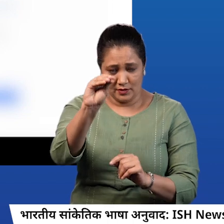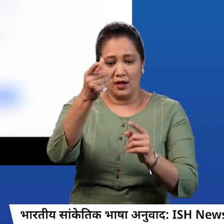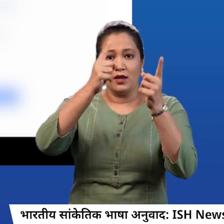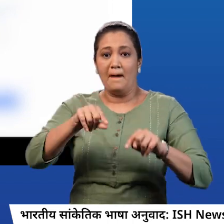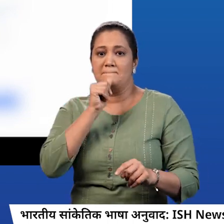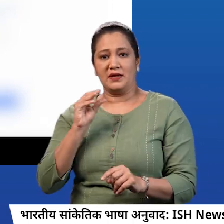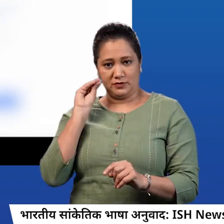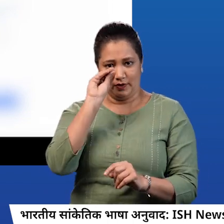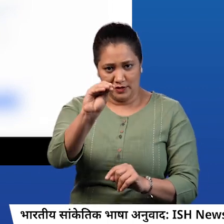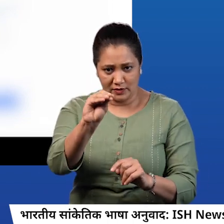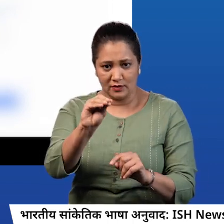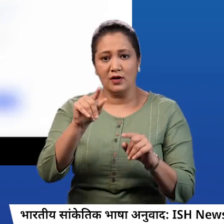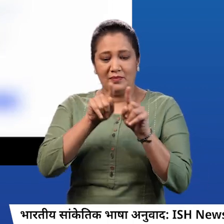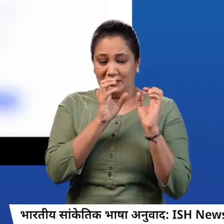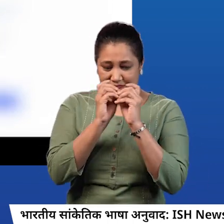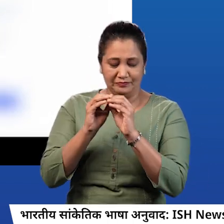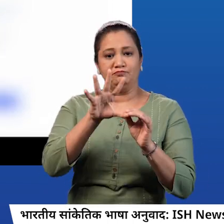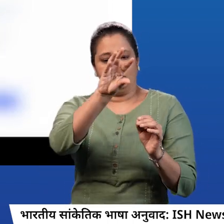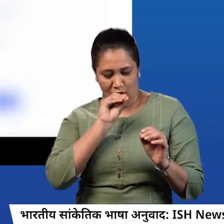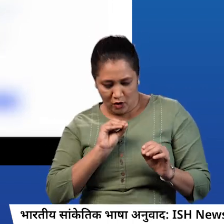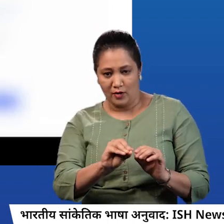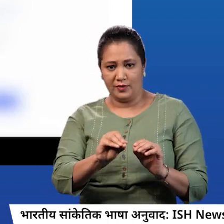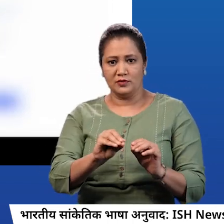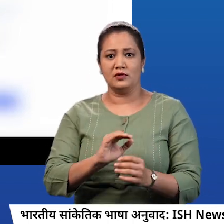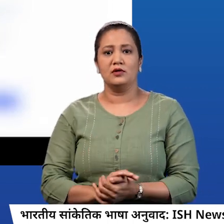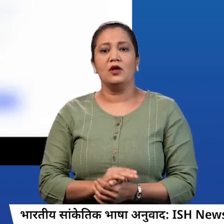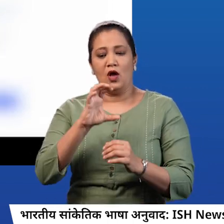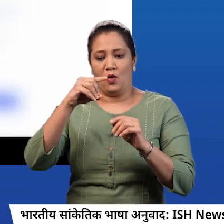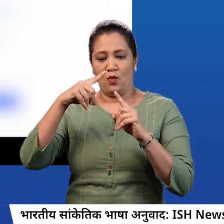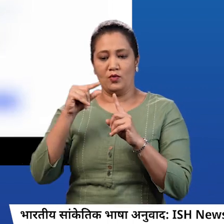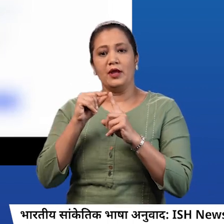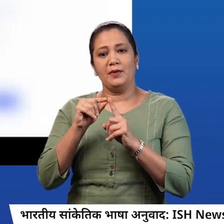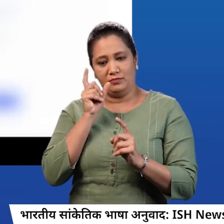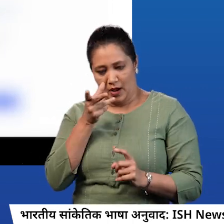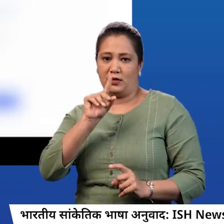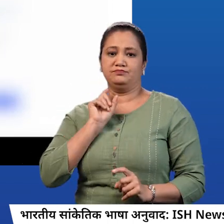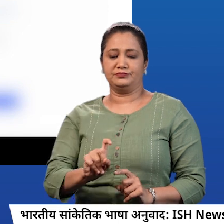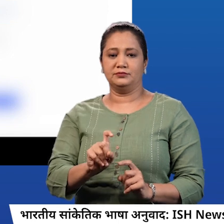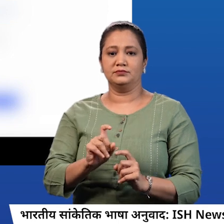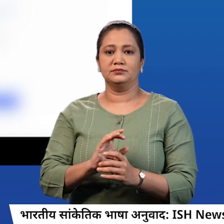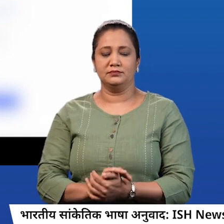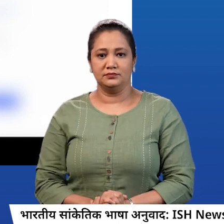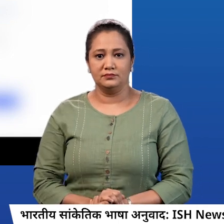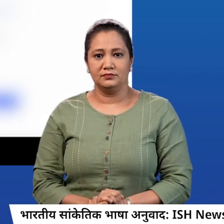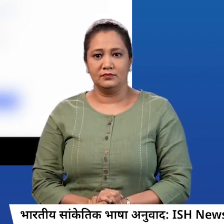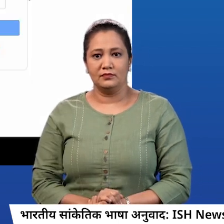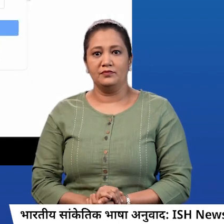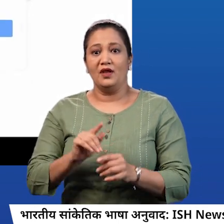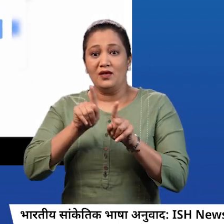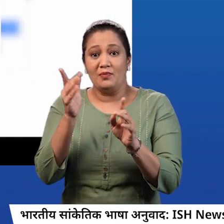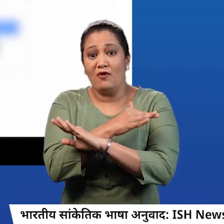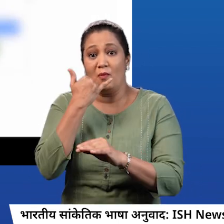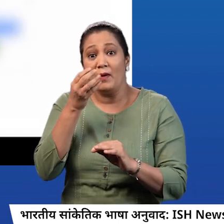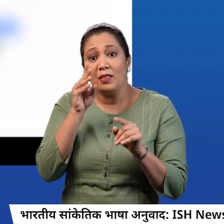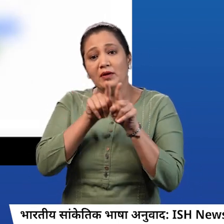मोबाईल नंबर आणि पासवर्ड हे तपशील भरून त्याखाली दिलेला कॅप्चा व्यवस्थित भरायचा आहे आणि रिक्वेस्ट OTP या बटनावर क्लिक करायचं आहे.